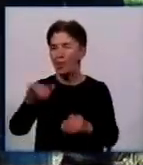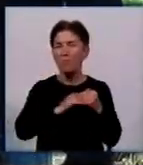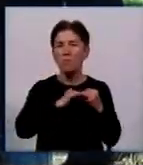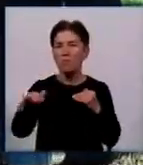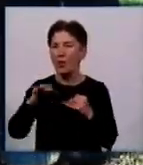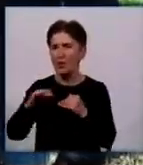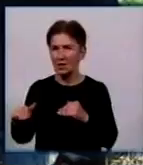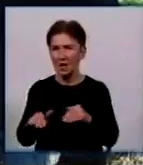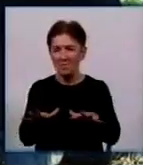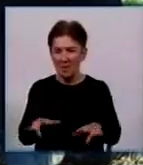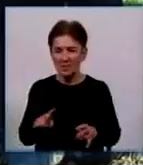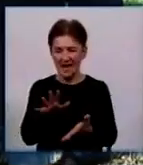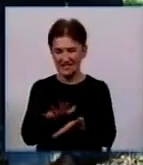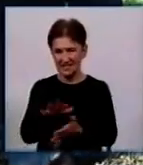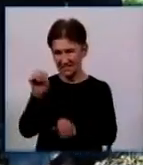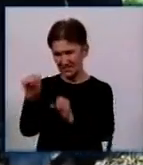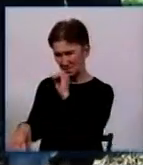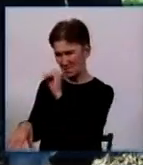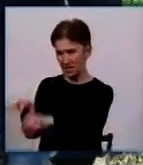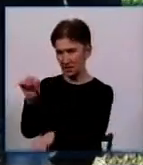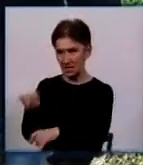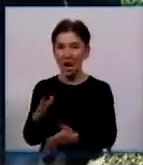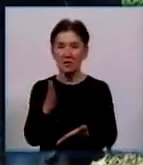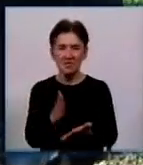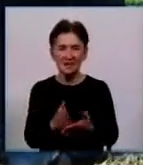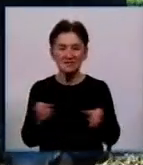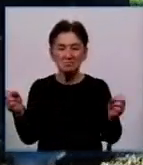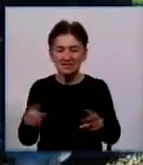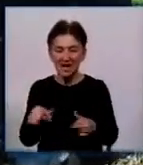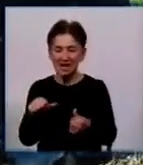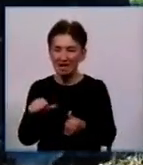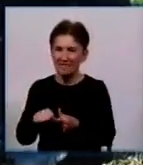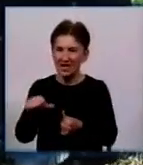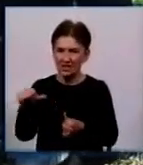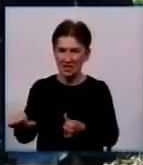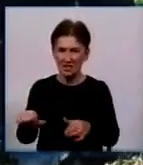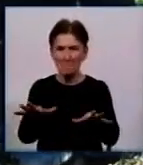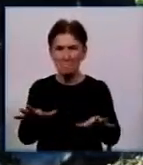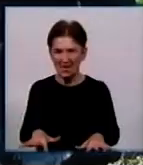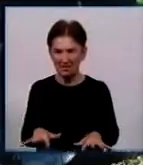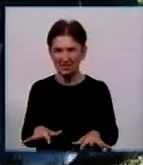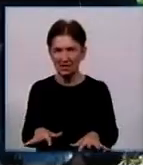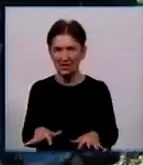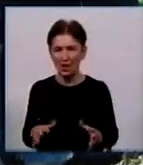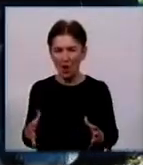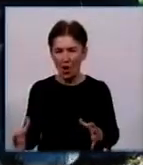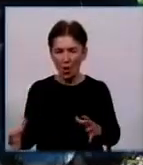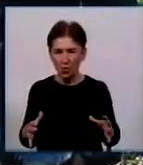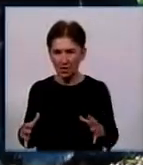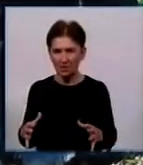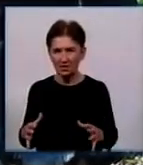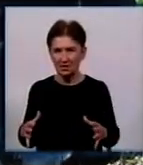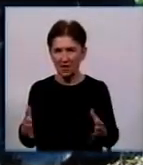Йому місце на смітнику. Є спеціально відведені для цього місця урни,